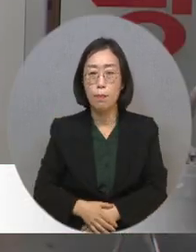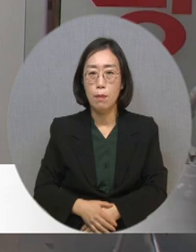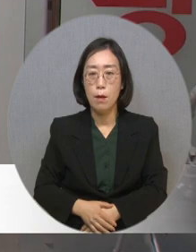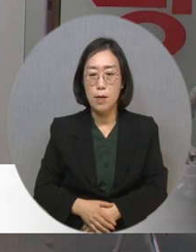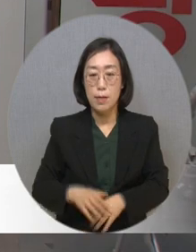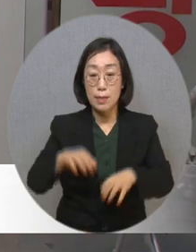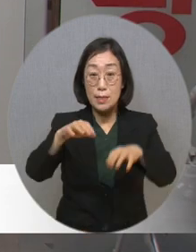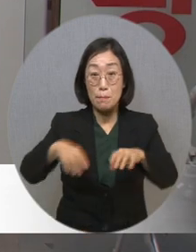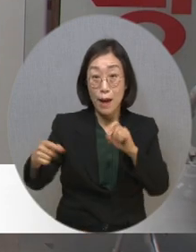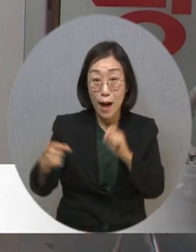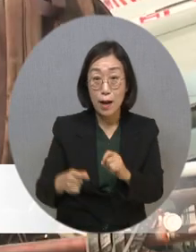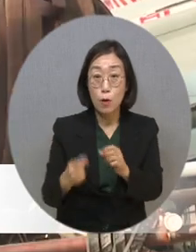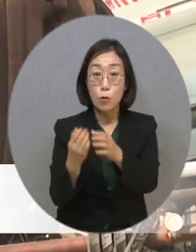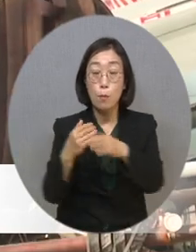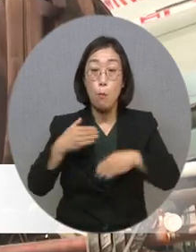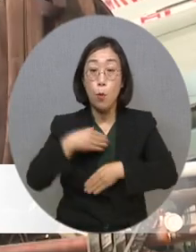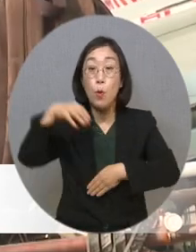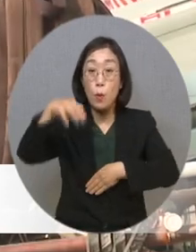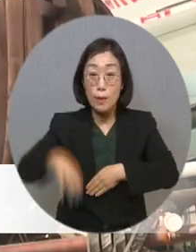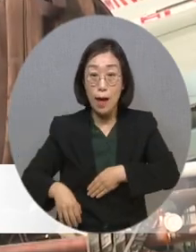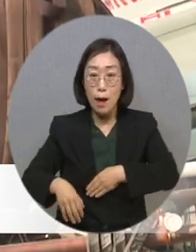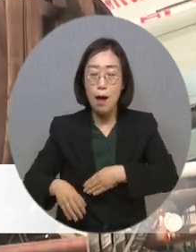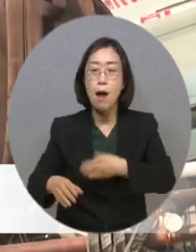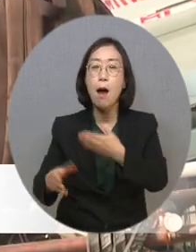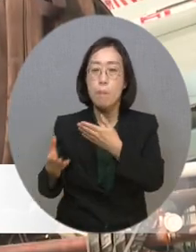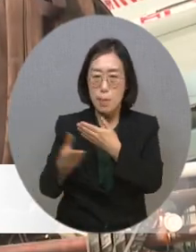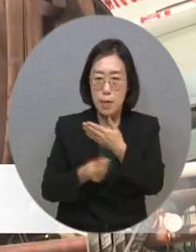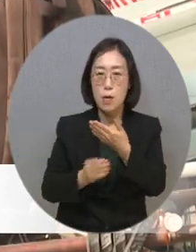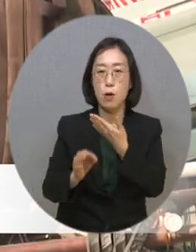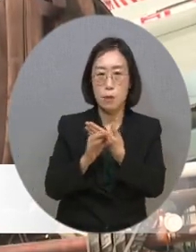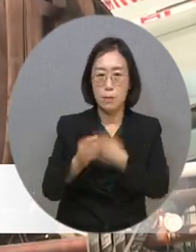동네 목욕탕을 섭외해 매일 오후